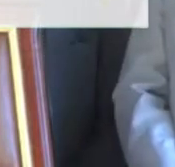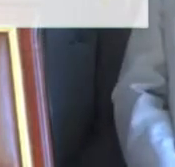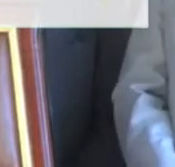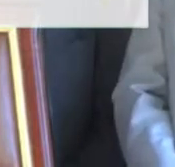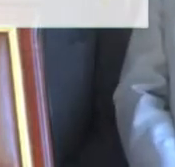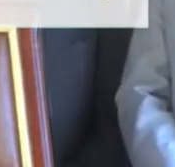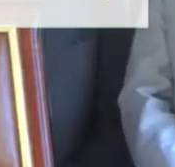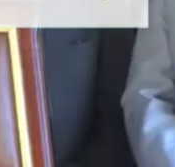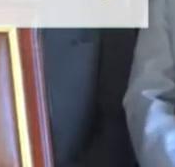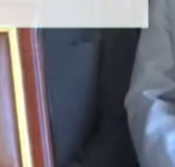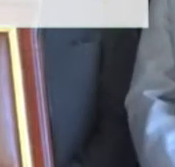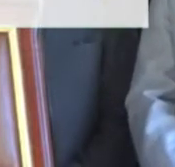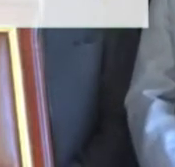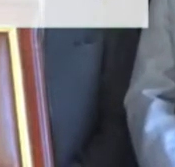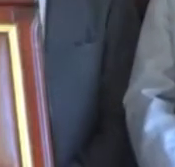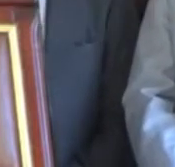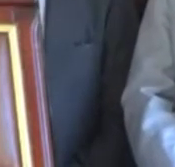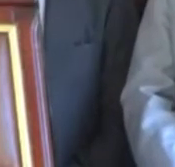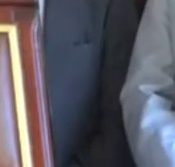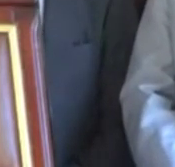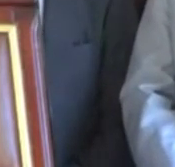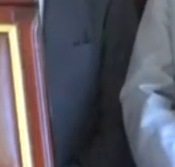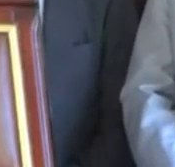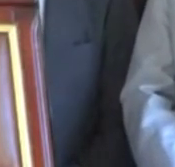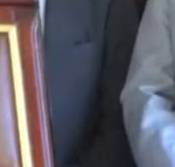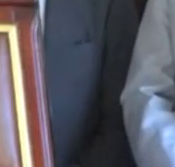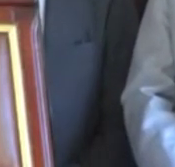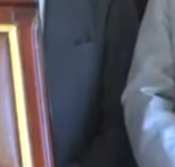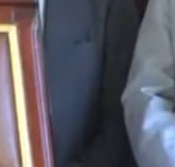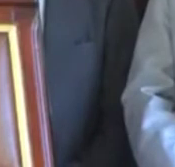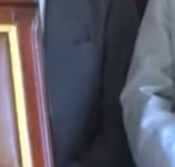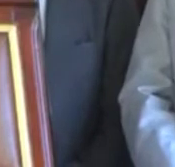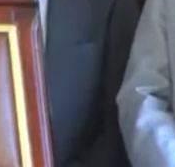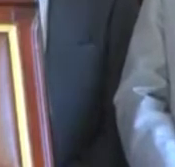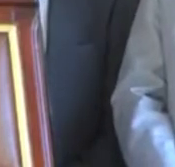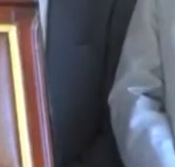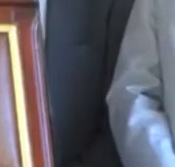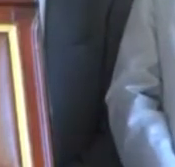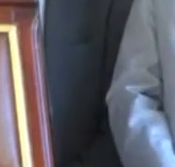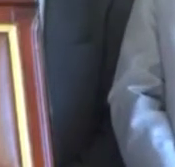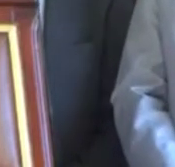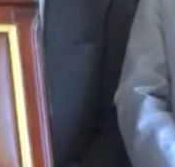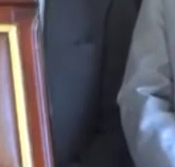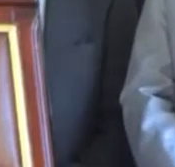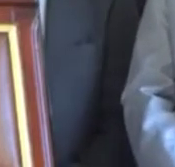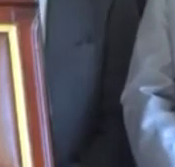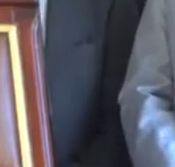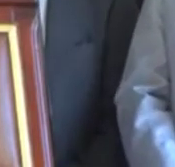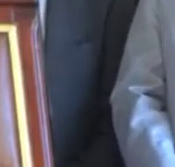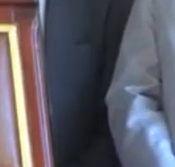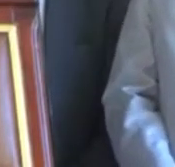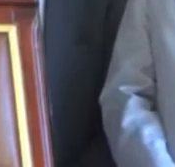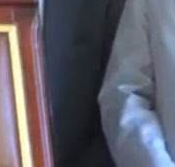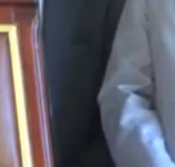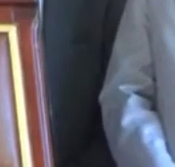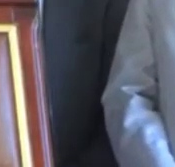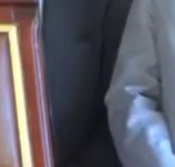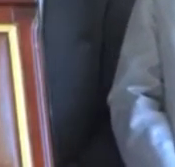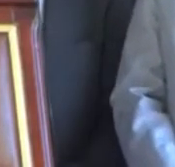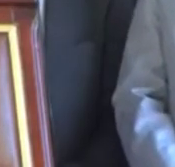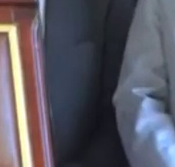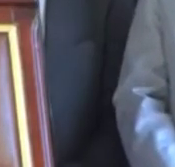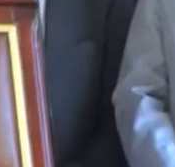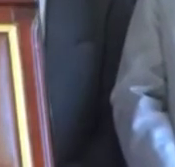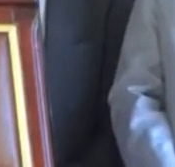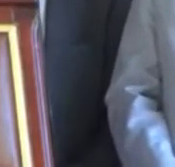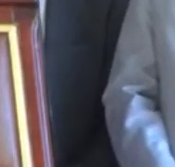d'actes de naissance qui fait? Merci, président. Nabdil, à l'entendement du peuple là, et à